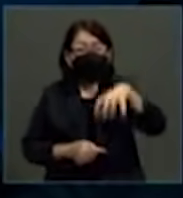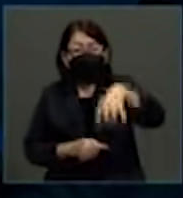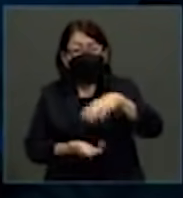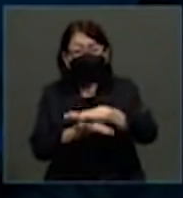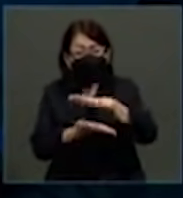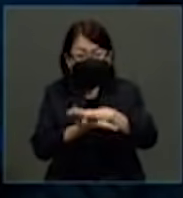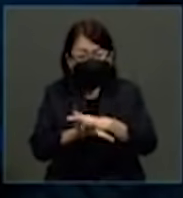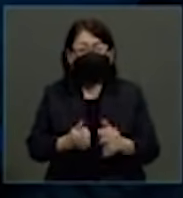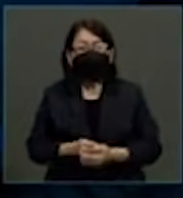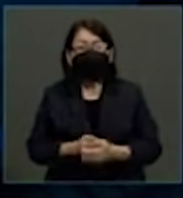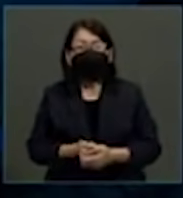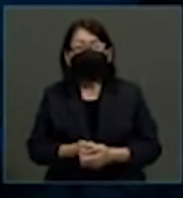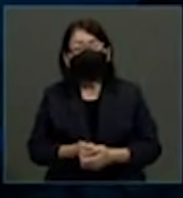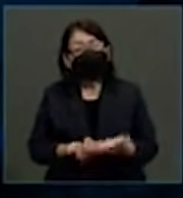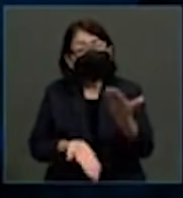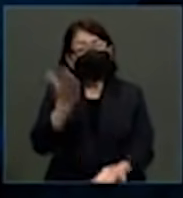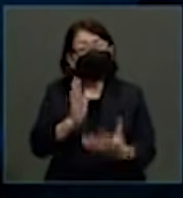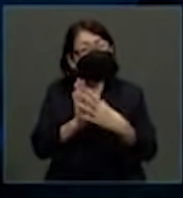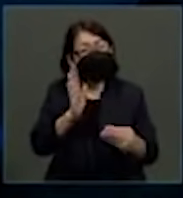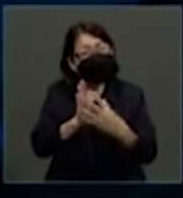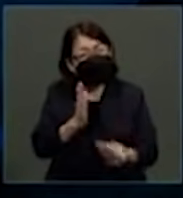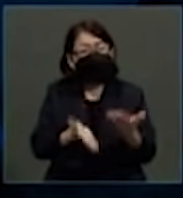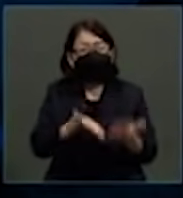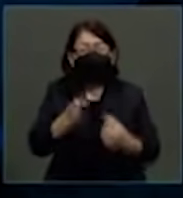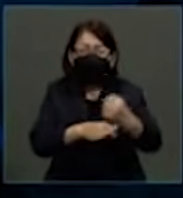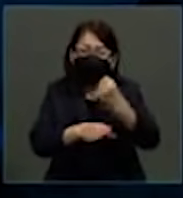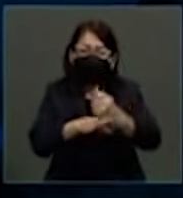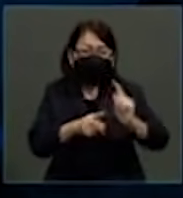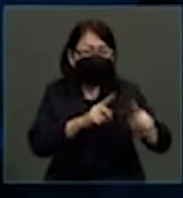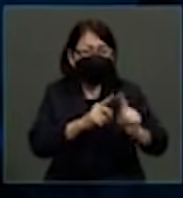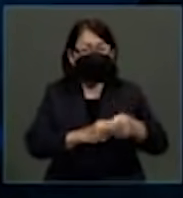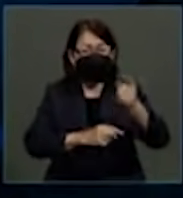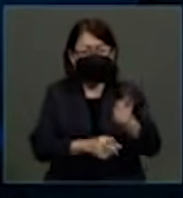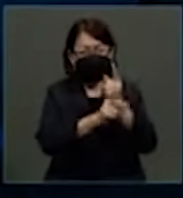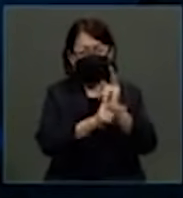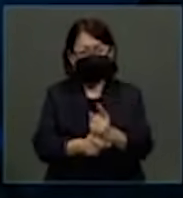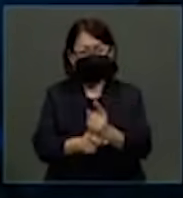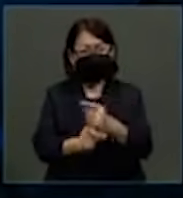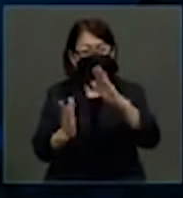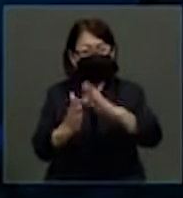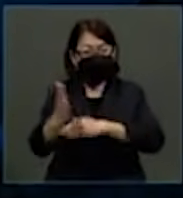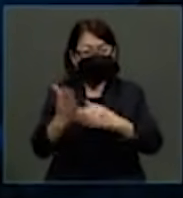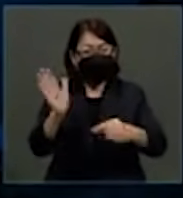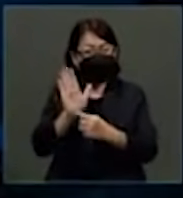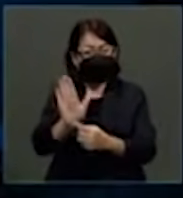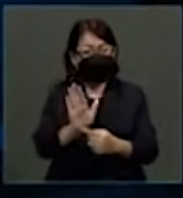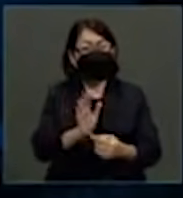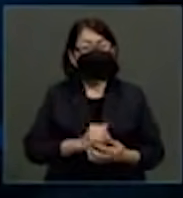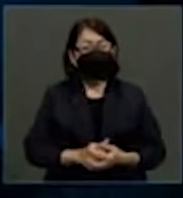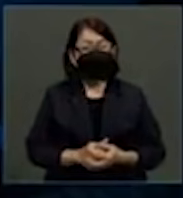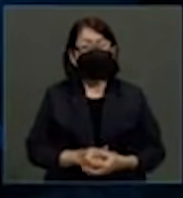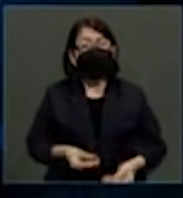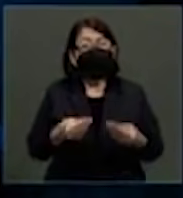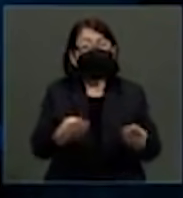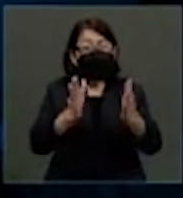ทบทวนนะครับวงเล็บ7ครับโรงเรียนสถานศึกษาหรือฝึกอบรมและ